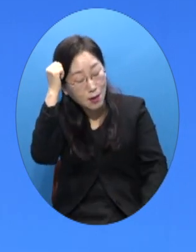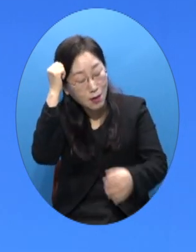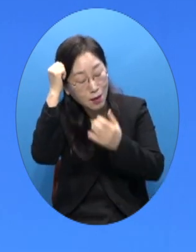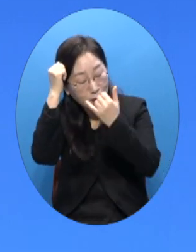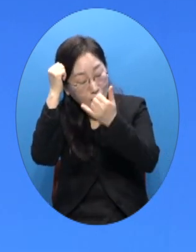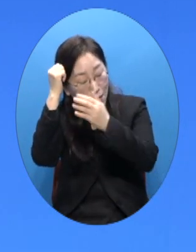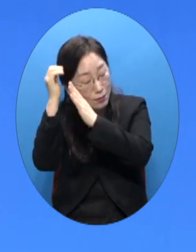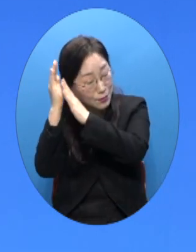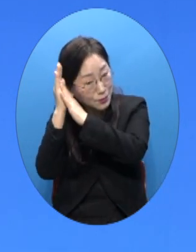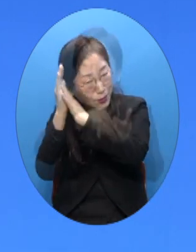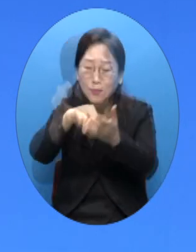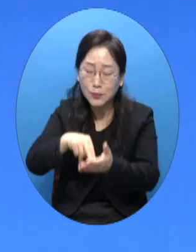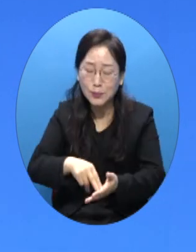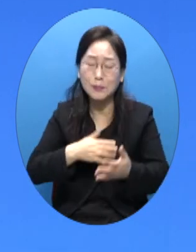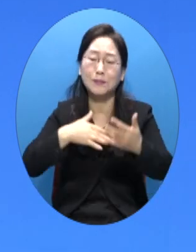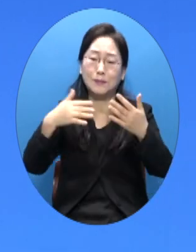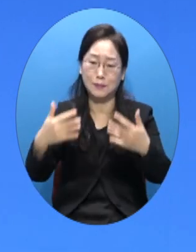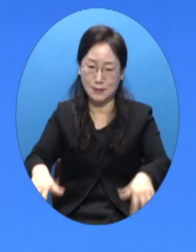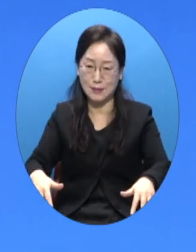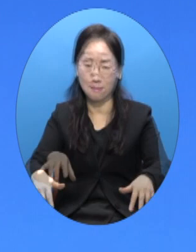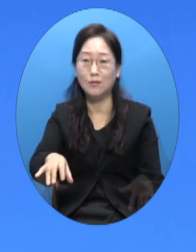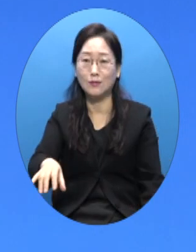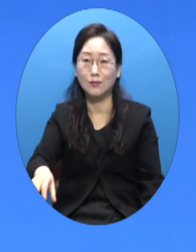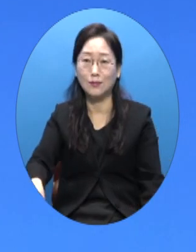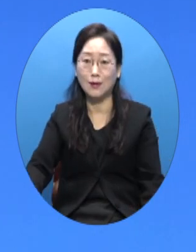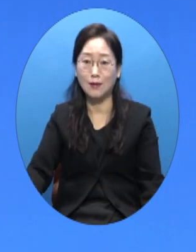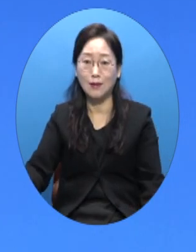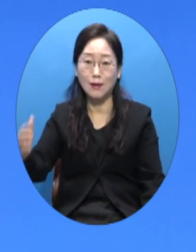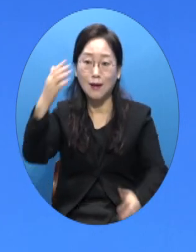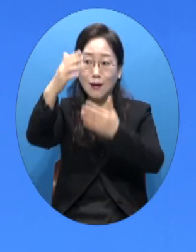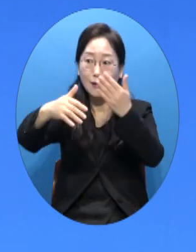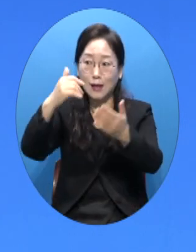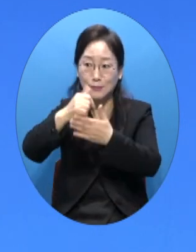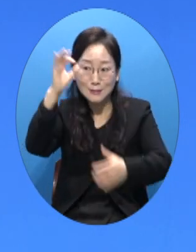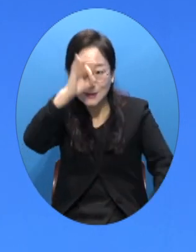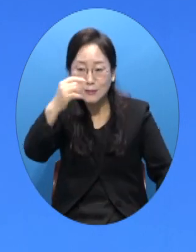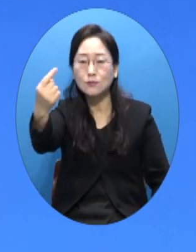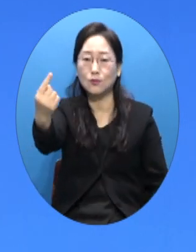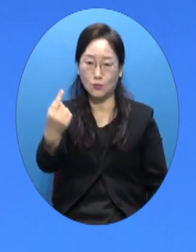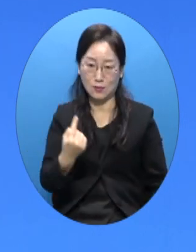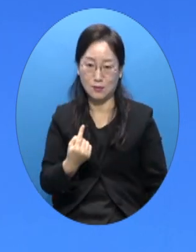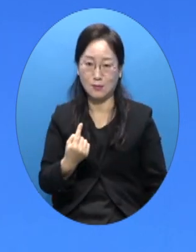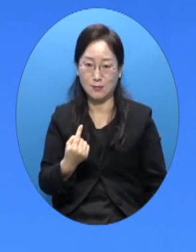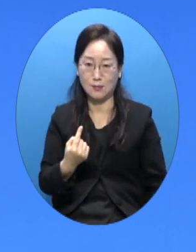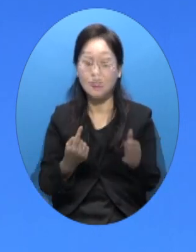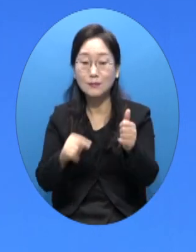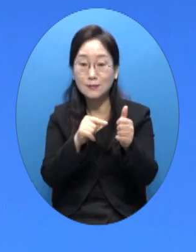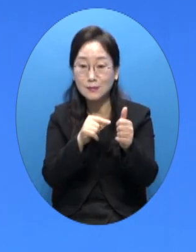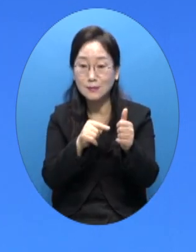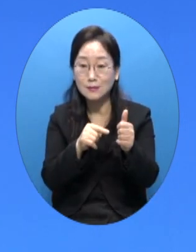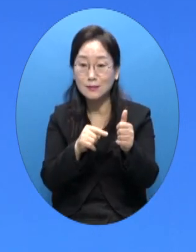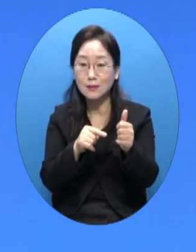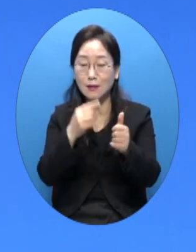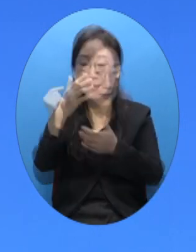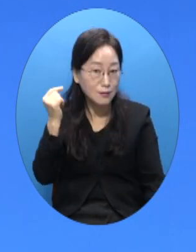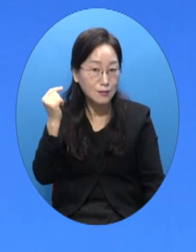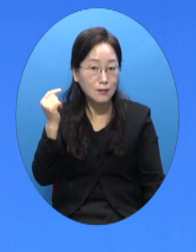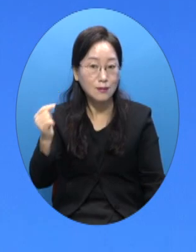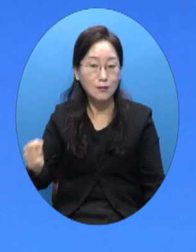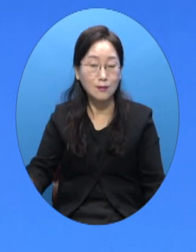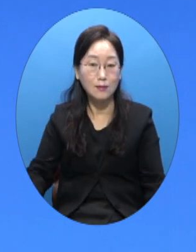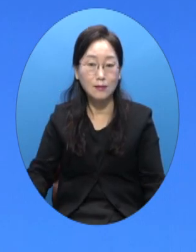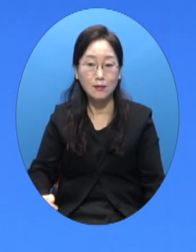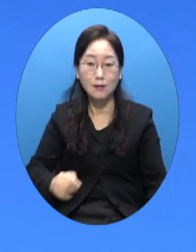그 외롭고 힘들고 지친 이 야곱이 하나님이 찾아오신 것입니다 그가 하나님 성을 듣고